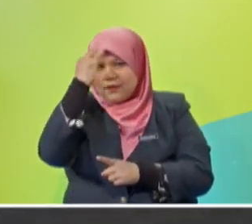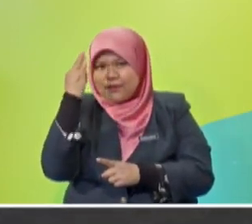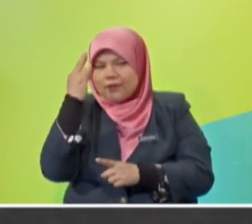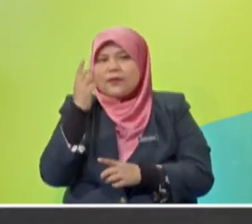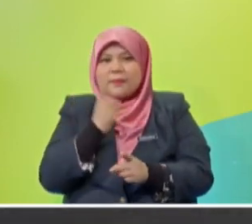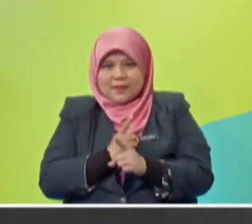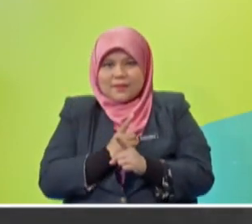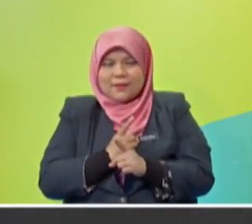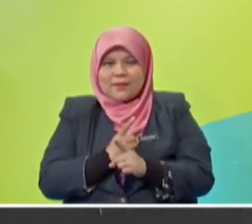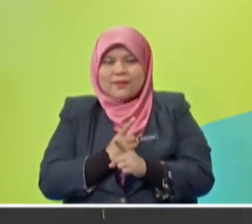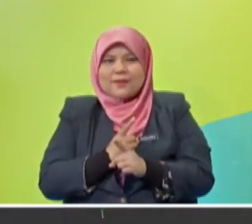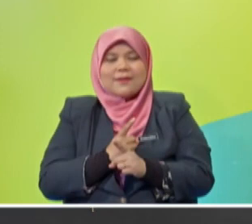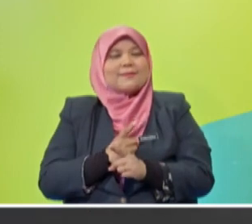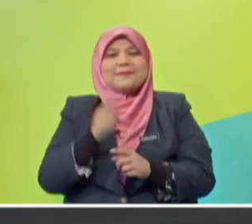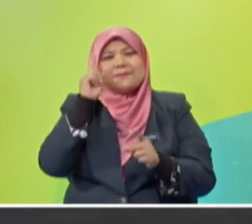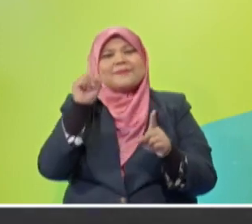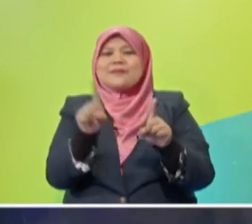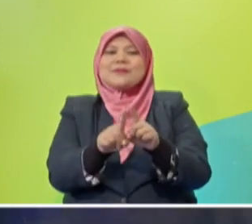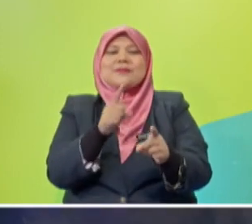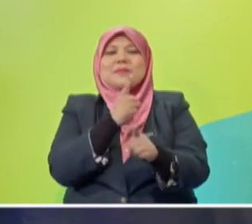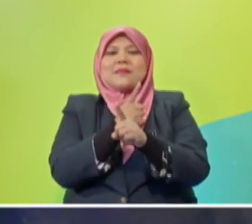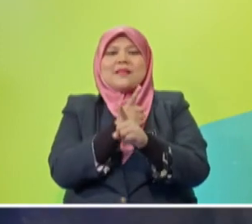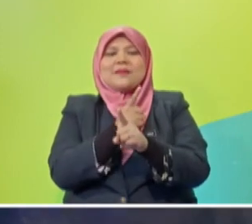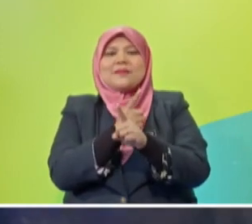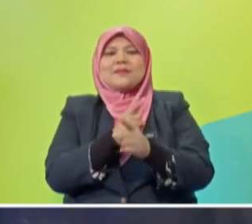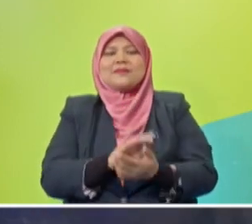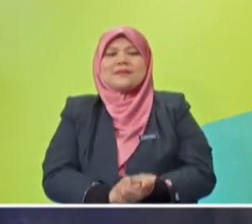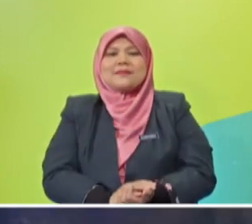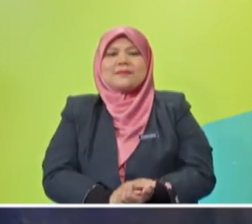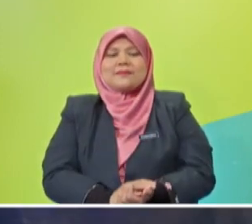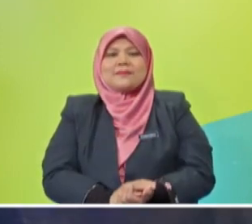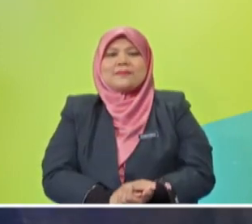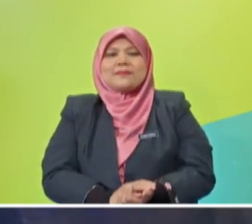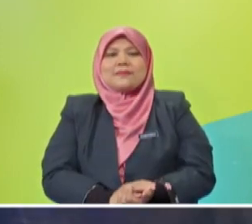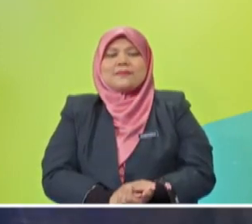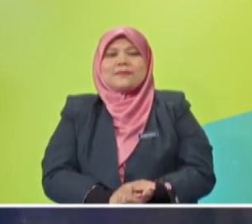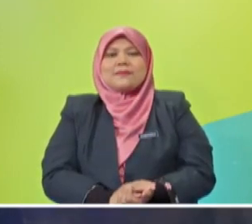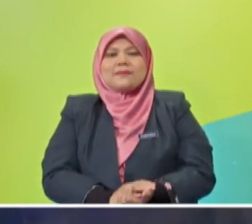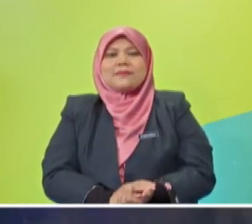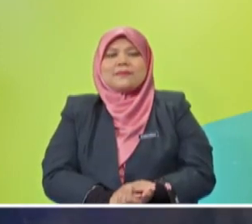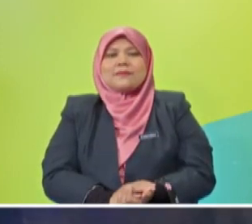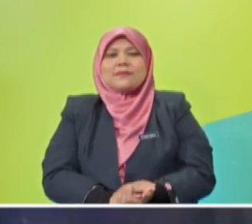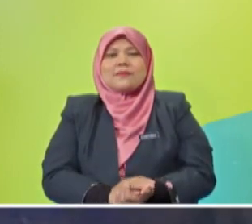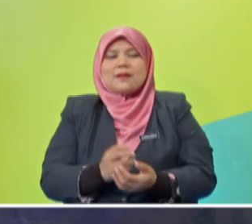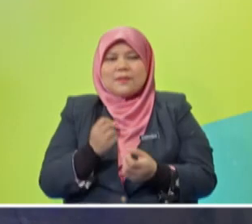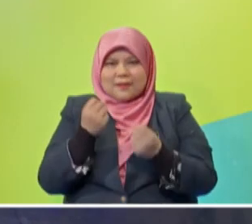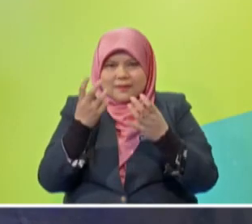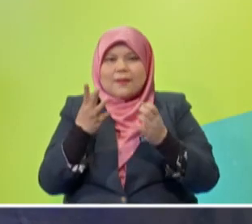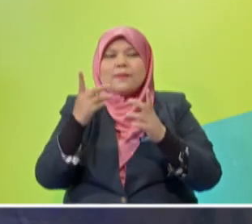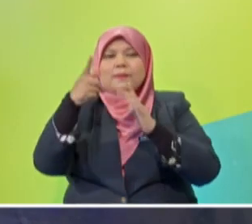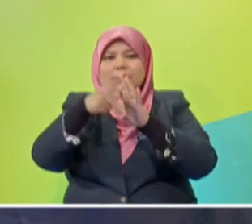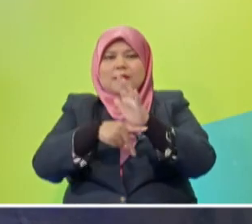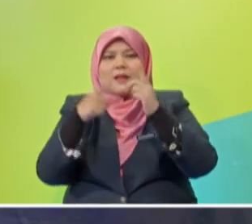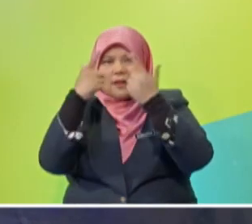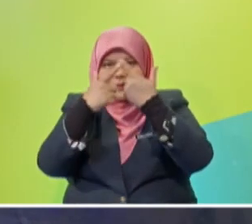asal dari Langkawi, betul ke? Saya setuju sangatlah dengan jawapan Kak Alish tu. Ya, kan? Memang kat sini memang terkenal dengan aktiviti pelancongan. Okey, boleh Abang Irfan jangan